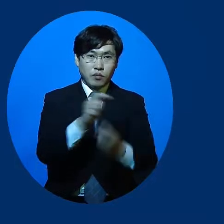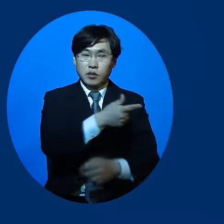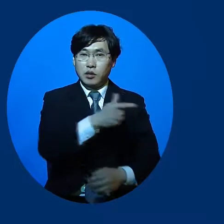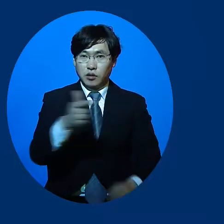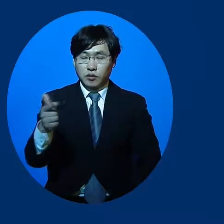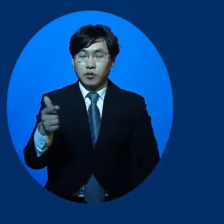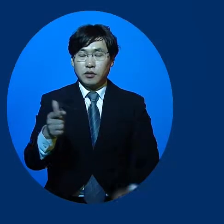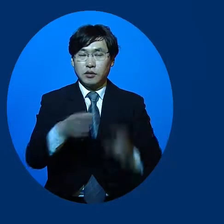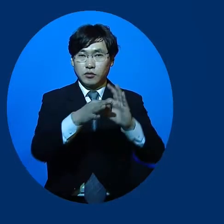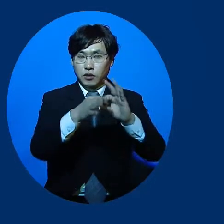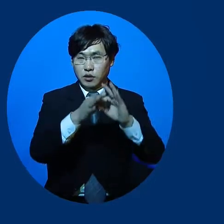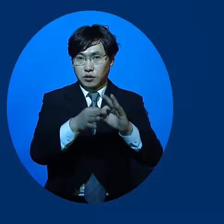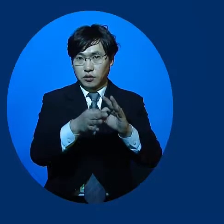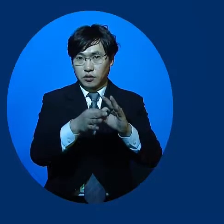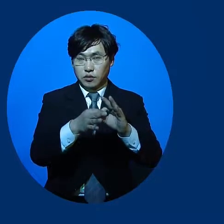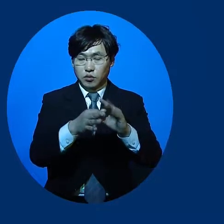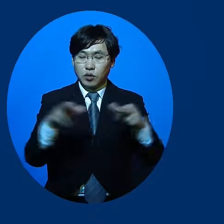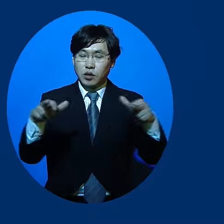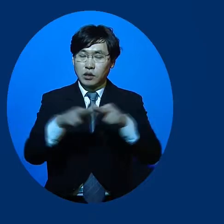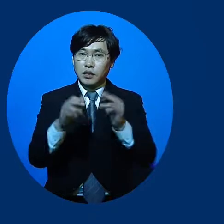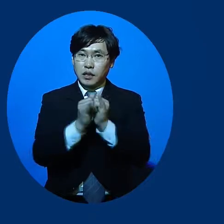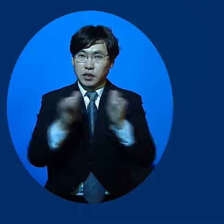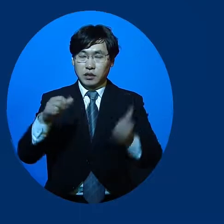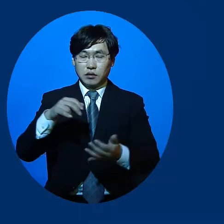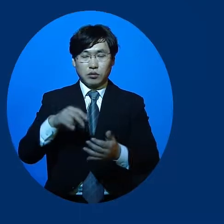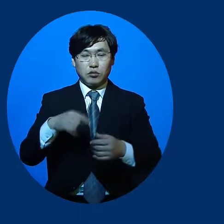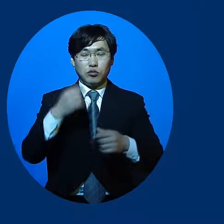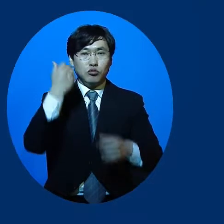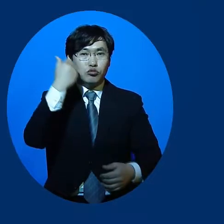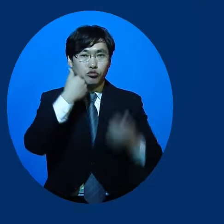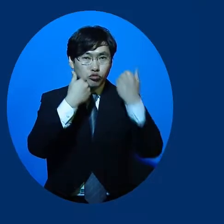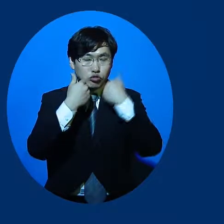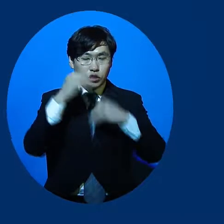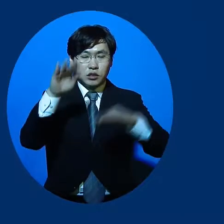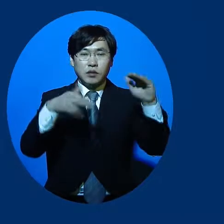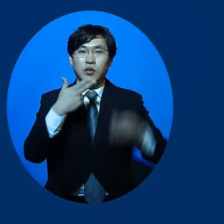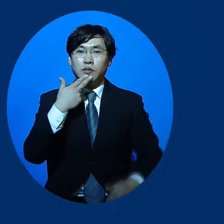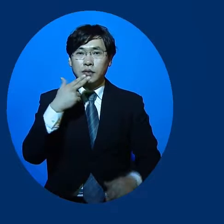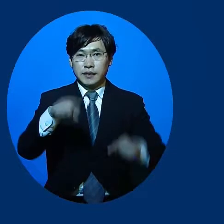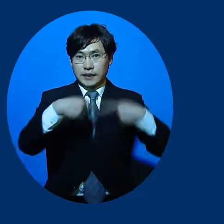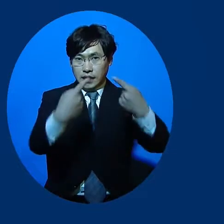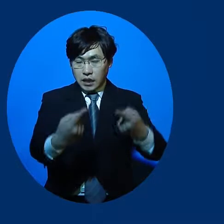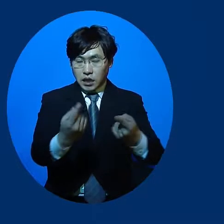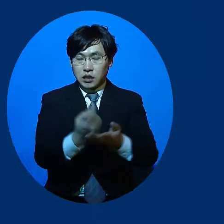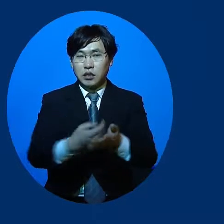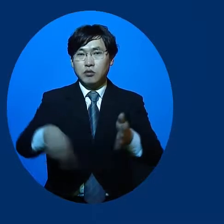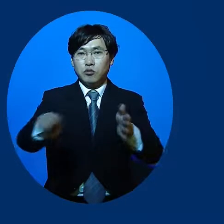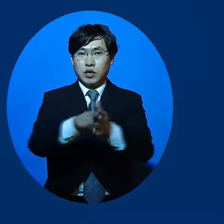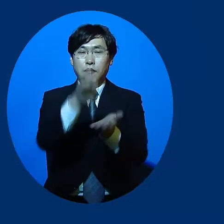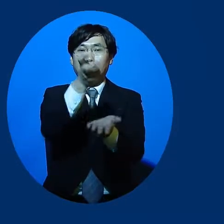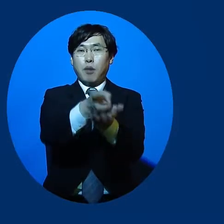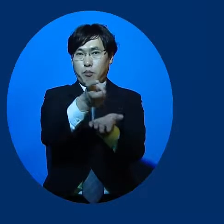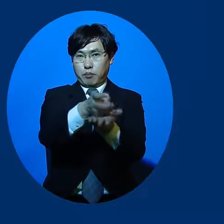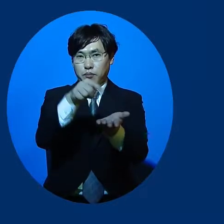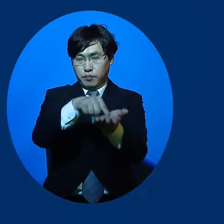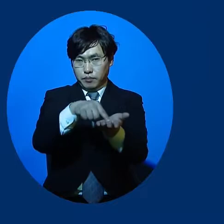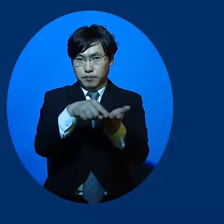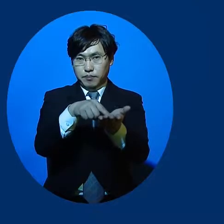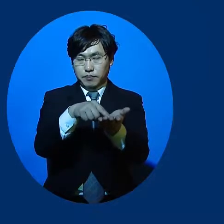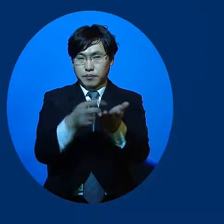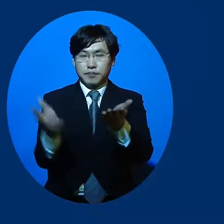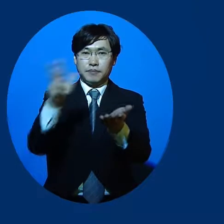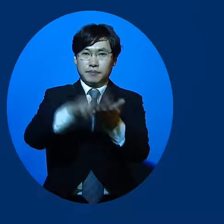시행되어서 장애인들도 스포츠를 차별받지 않게 즐길 수 있는 법적 토대를 마련하였습니다.